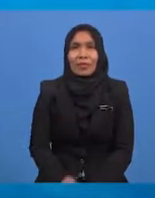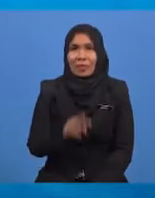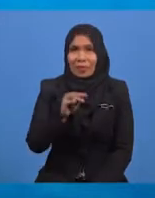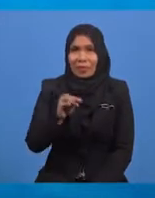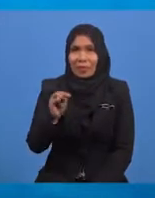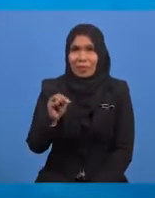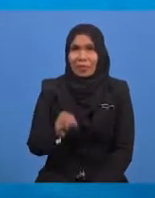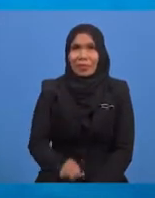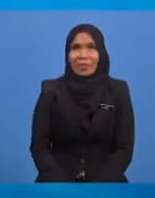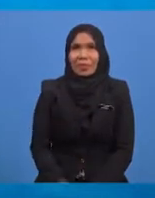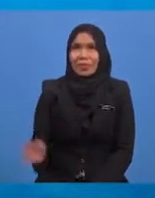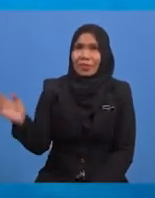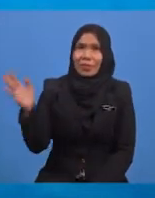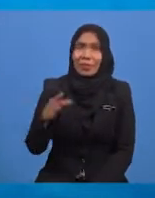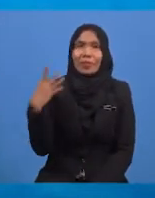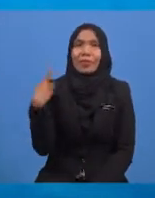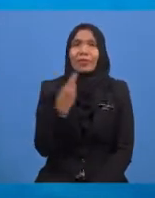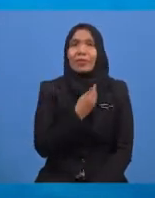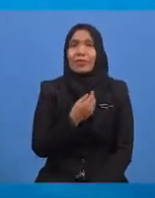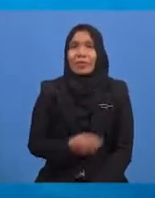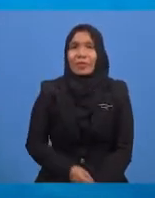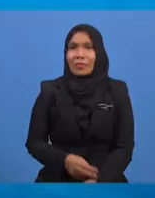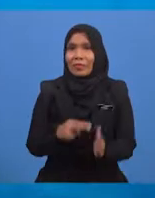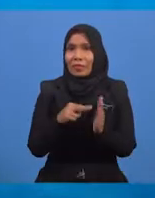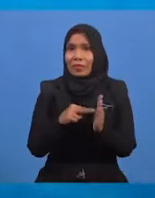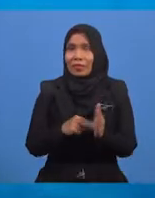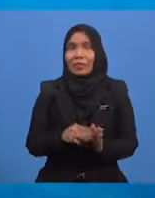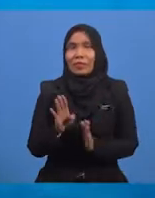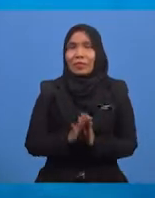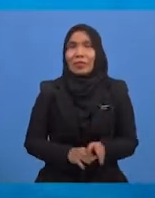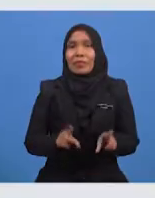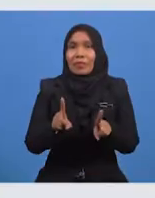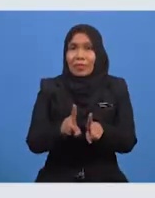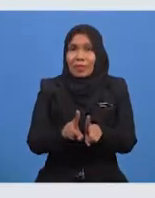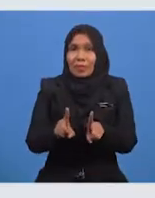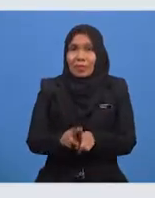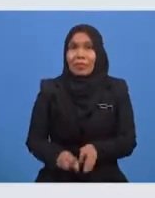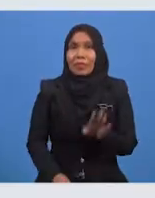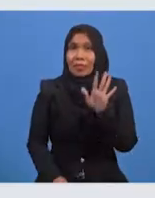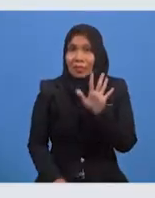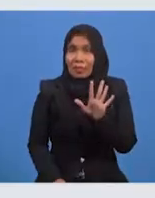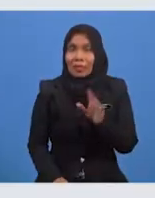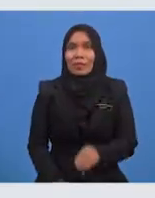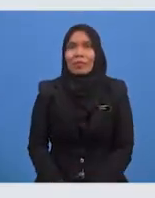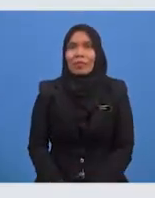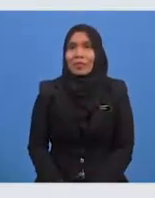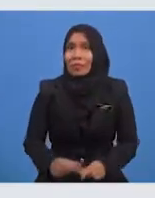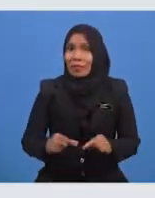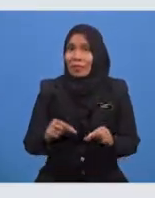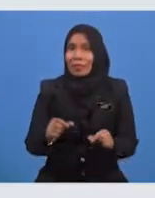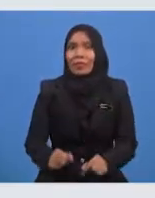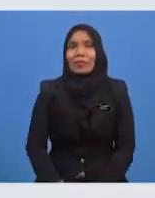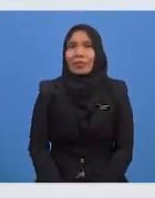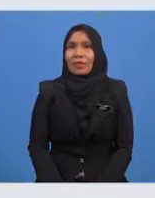Murid-murid, mari kita ulang bersama-sama 5 gaya pengurusan, iaitu gaya pengurusan yang pertama ialah